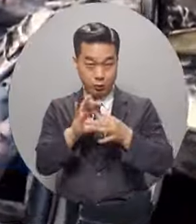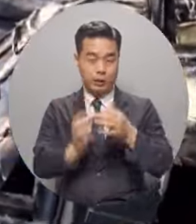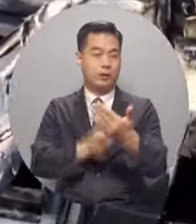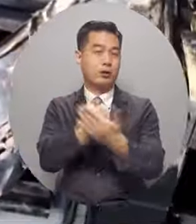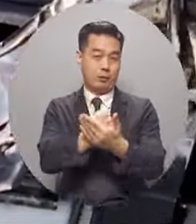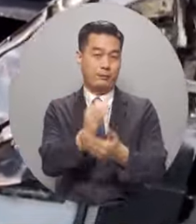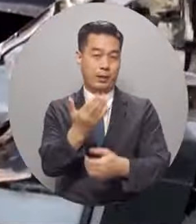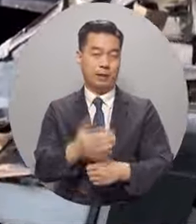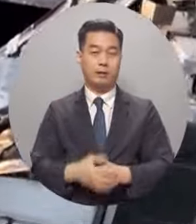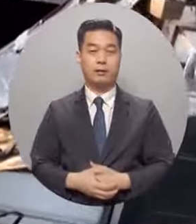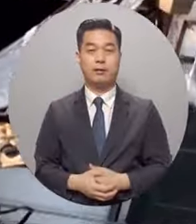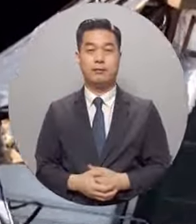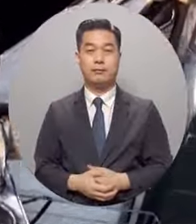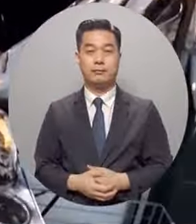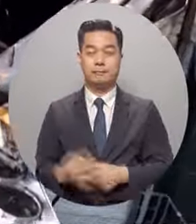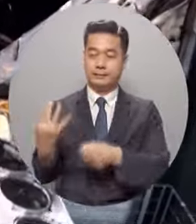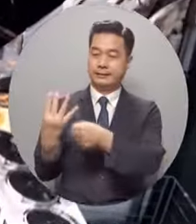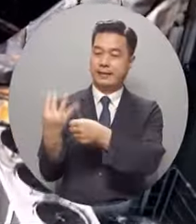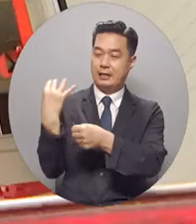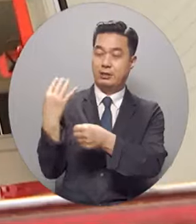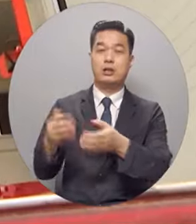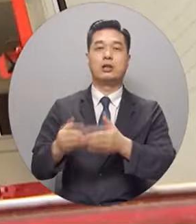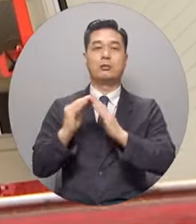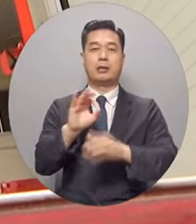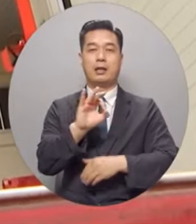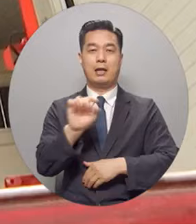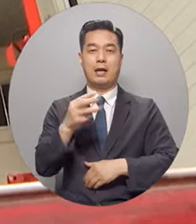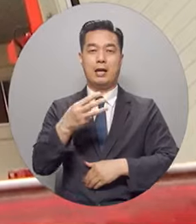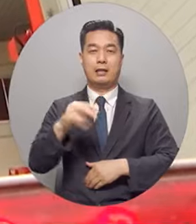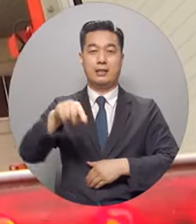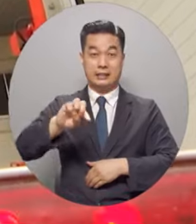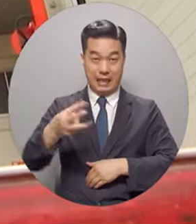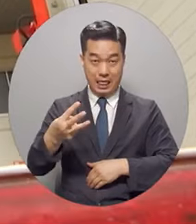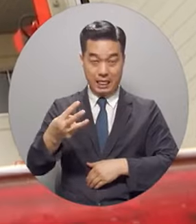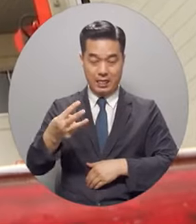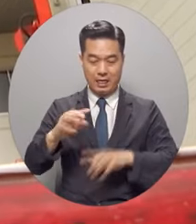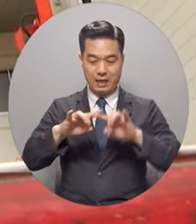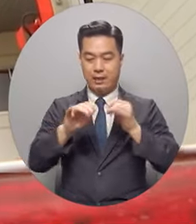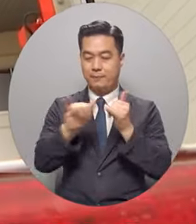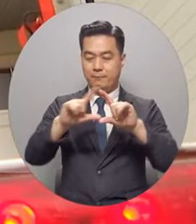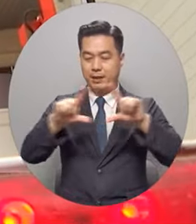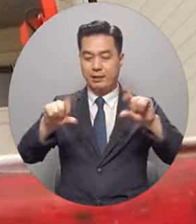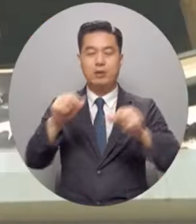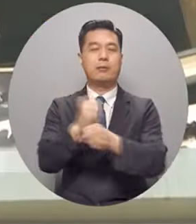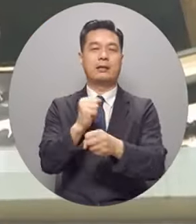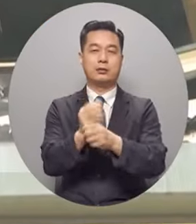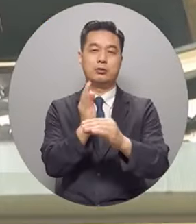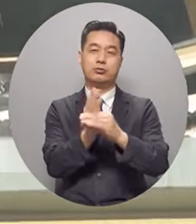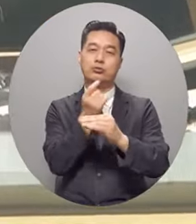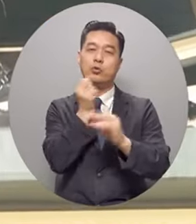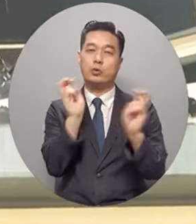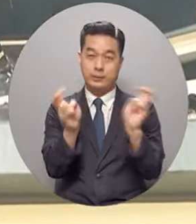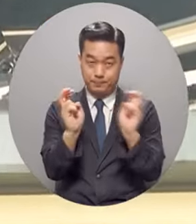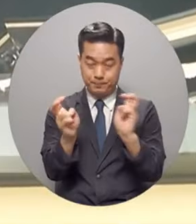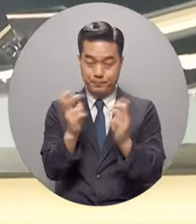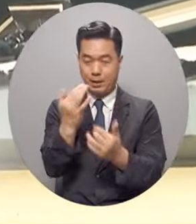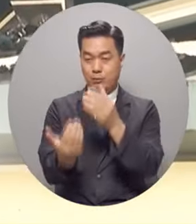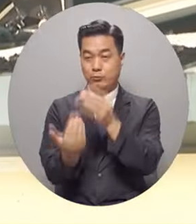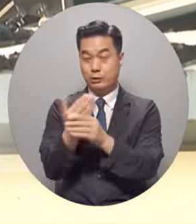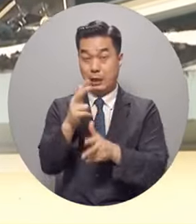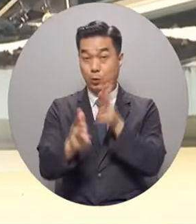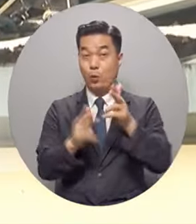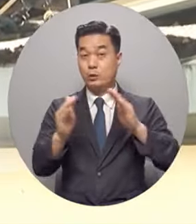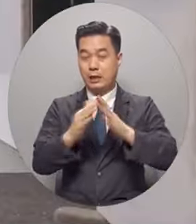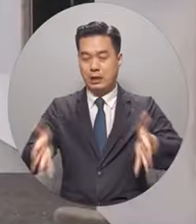계획입니다. 4년 전 설립된 아리셀은 배터리를 전문적으로 생산하는 중소기업입니다. 불이 난 공장